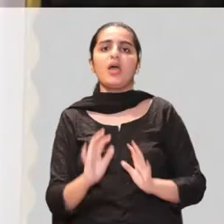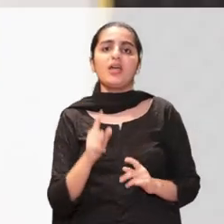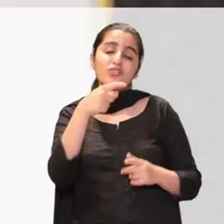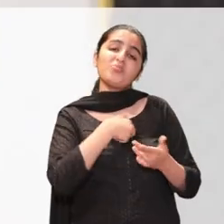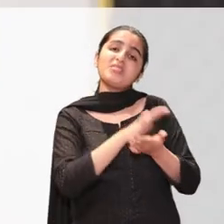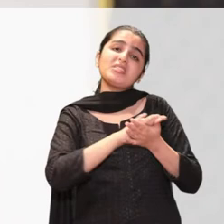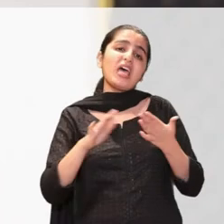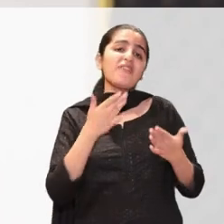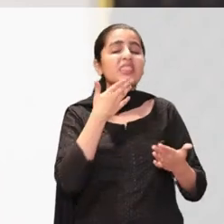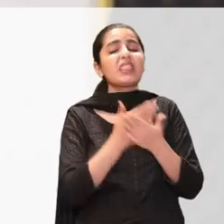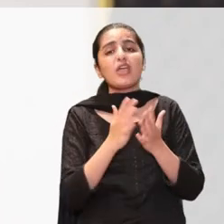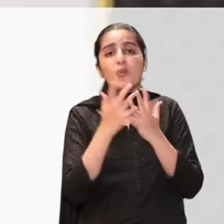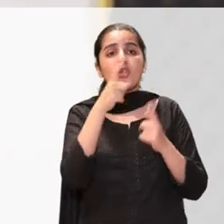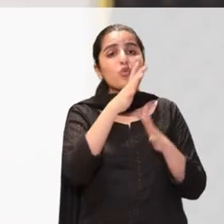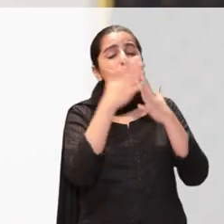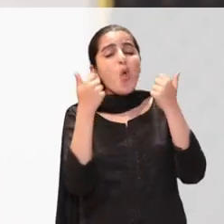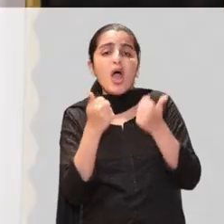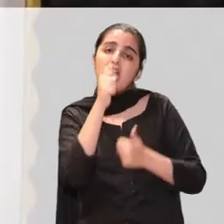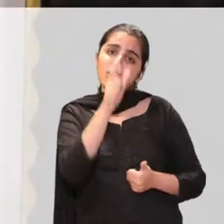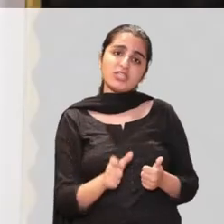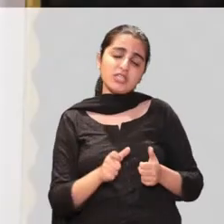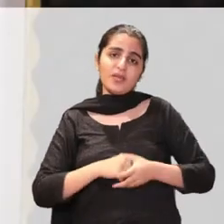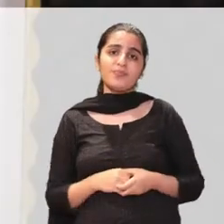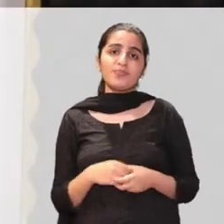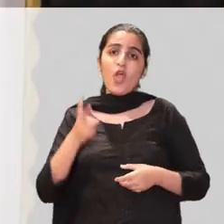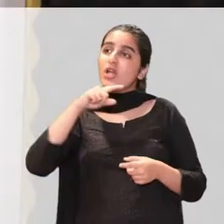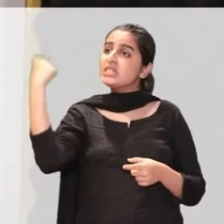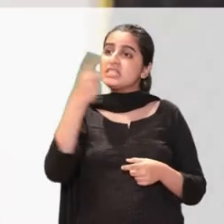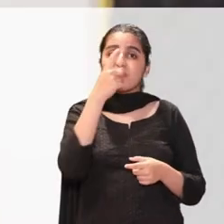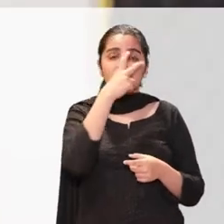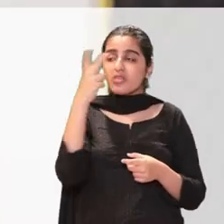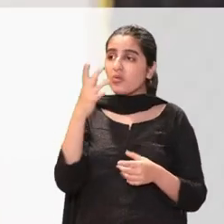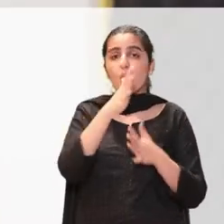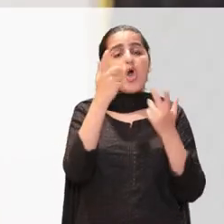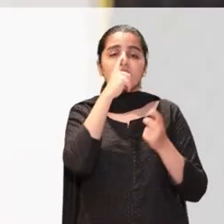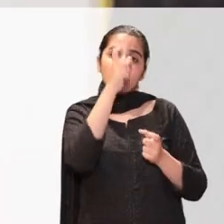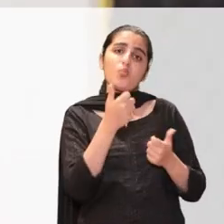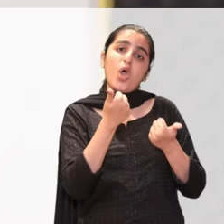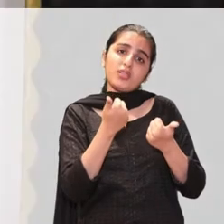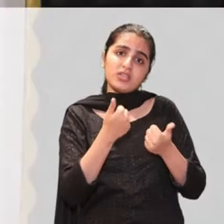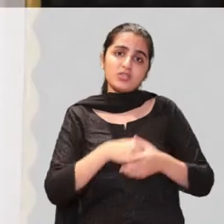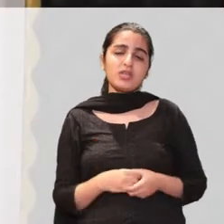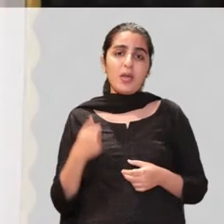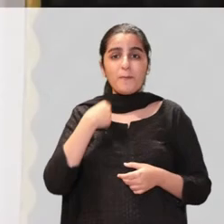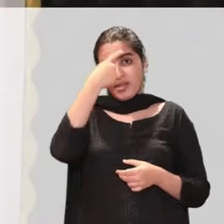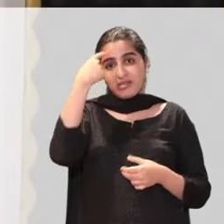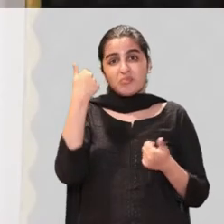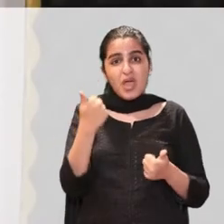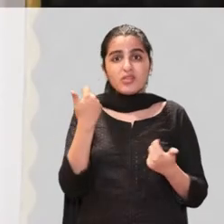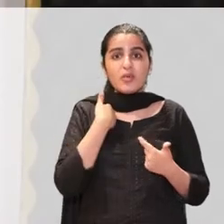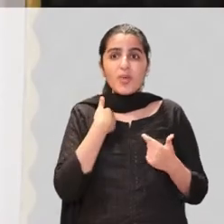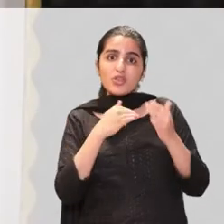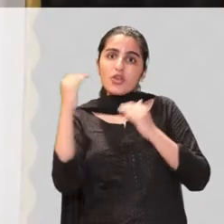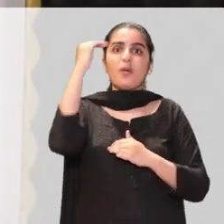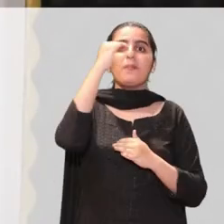समझ लाइफ मसल्स लकड़ी के सामान टॉप यू आर ऑन द टॉप आफ माइंड सेंसेज एंड सो हैप्पी ठाट विल